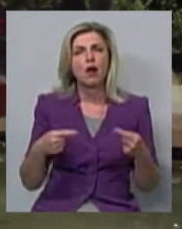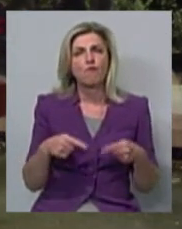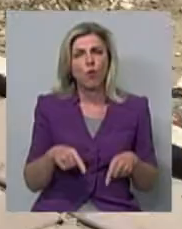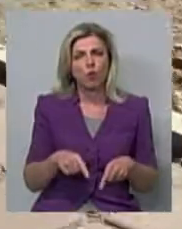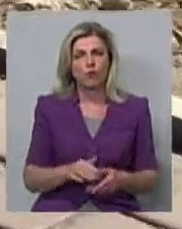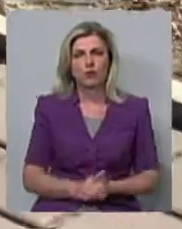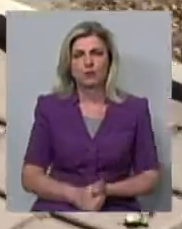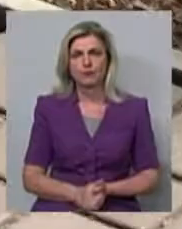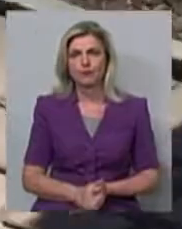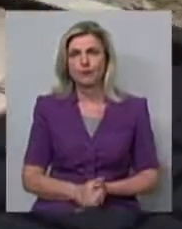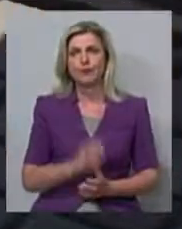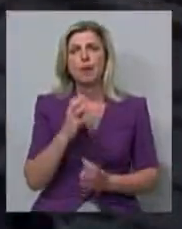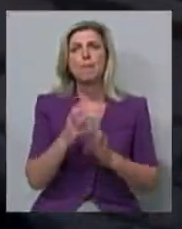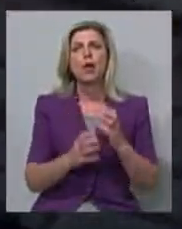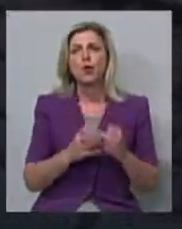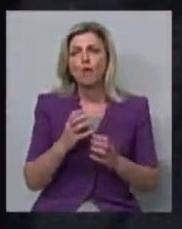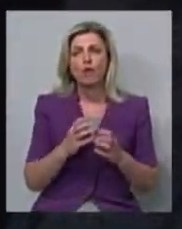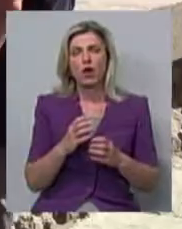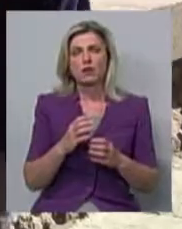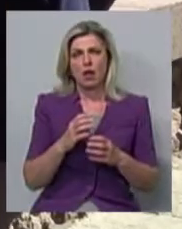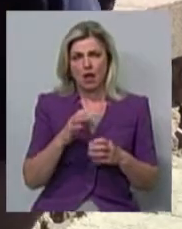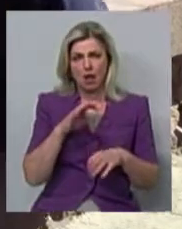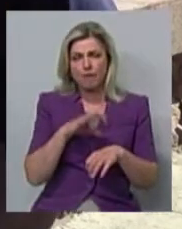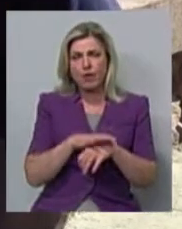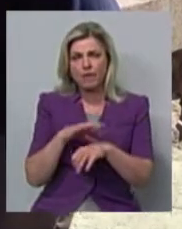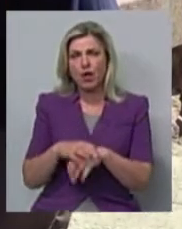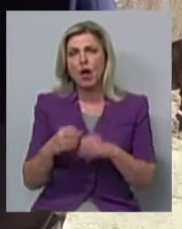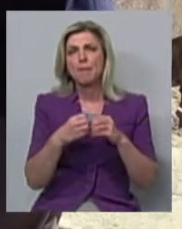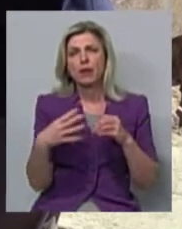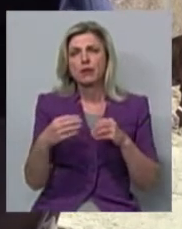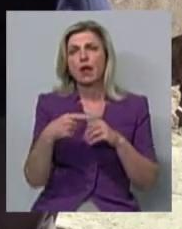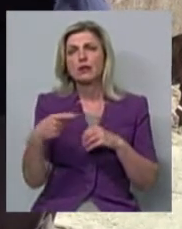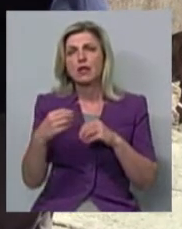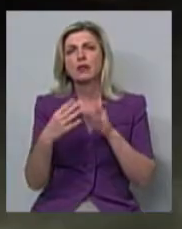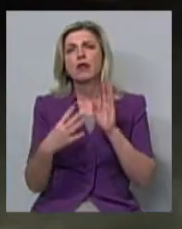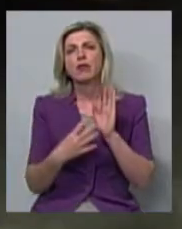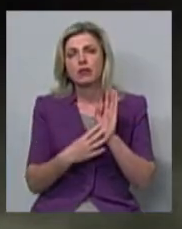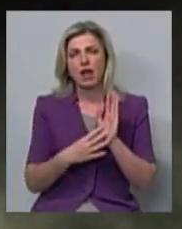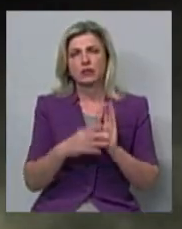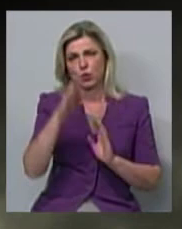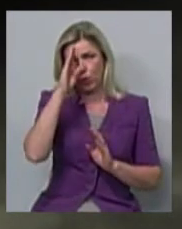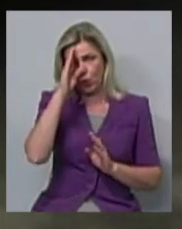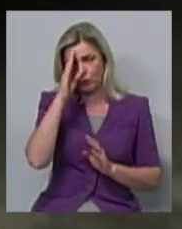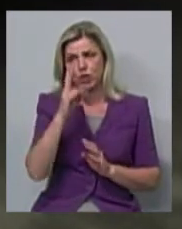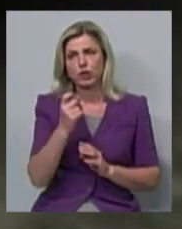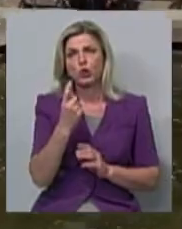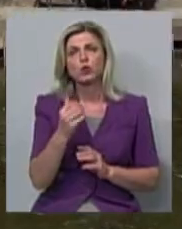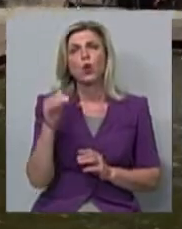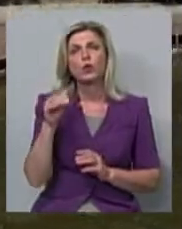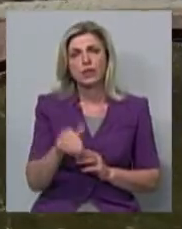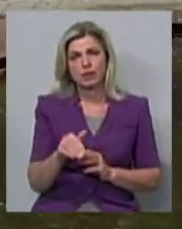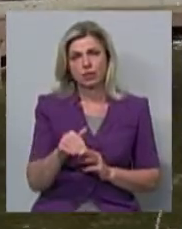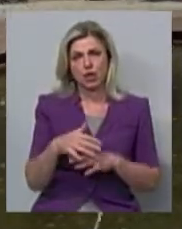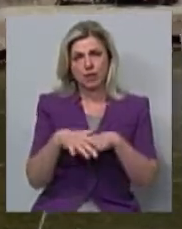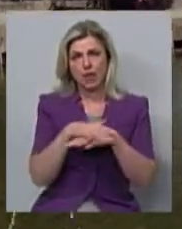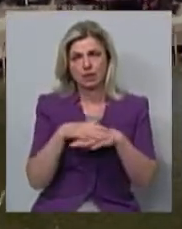сильно. Світова частота виявлення 15-19 хлопчиків на 100 тисяч дитячого населення. Таких дітей, як Влад та Артем, в Миколаївській